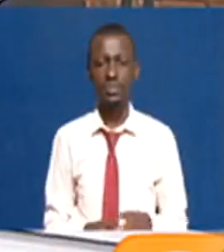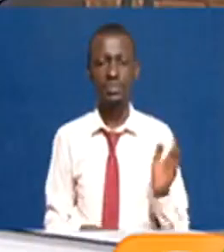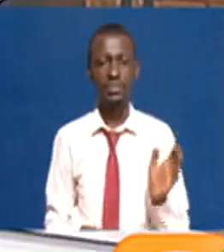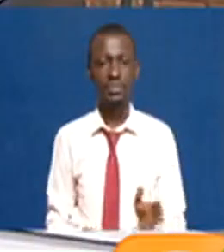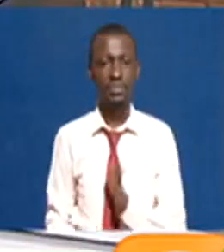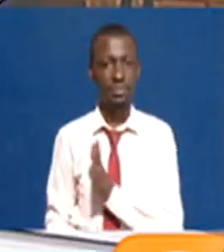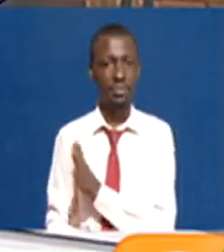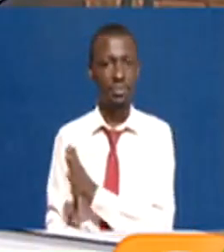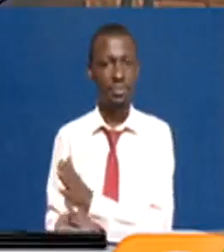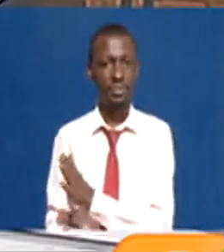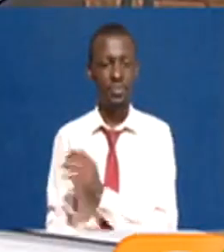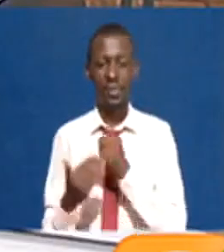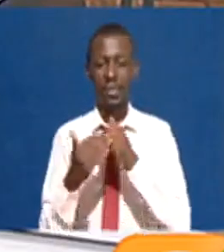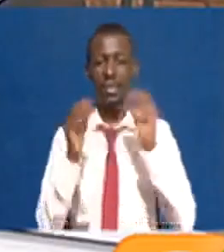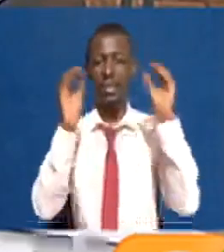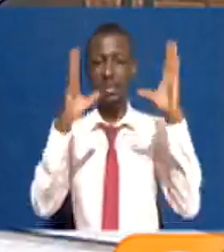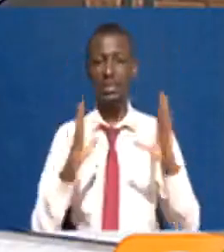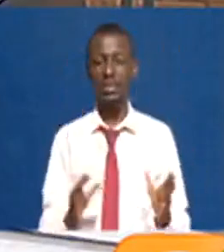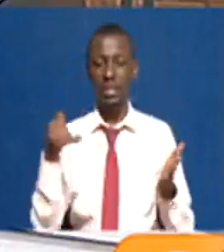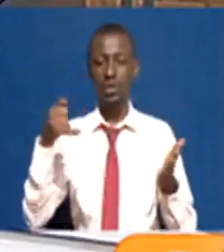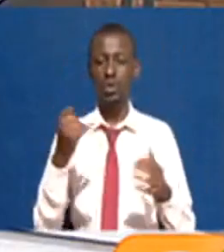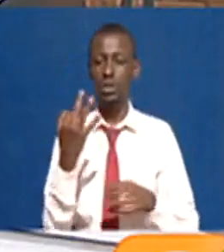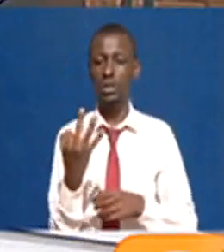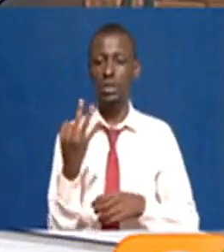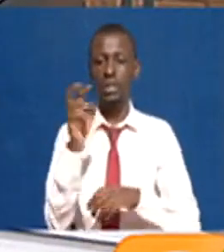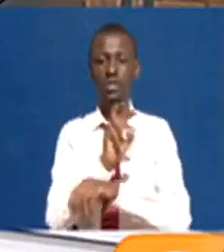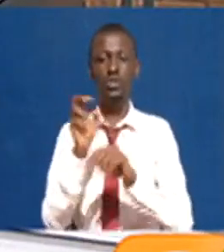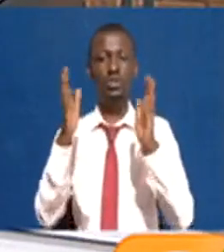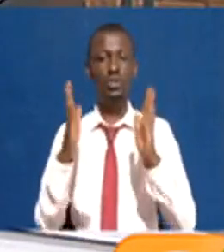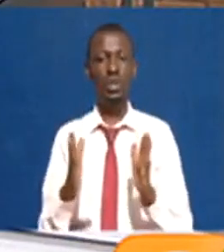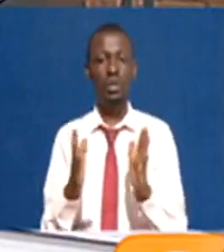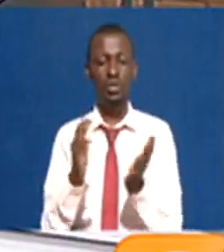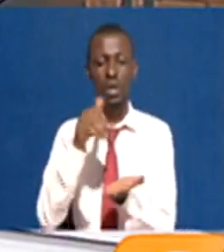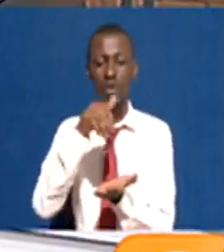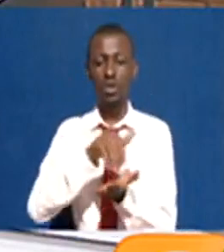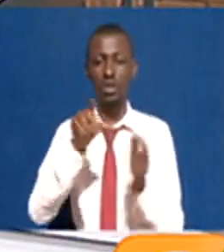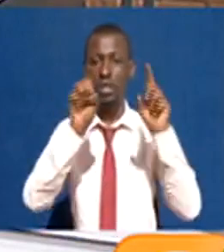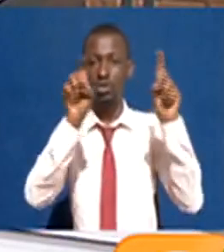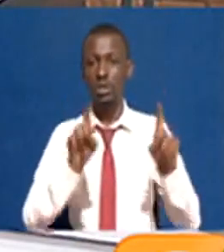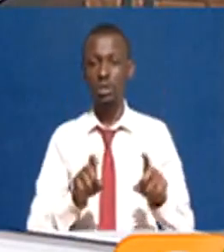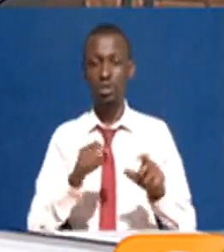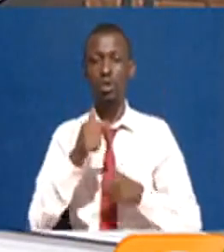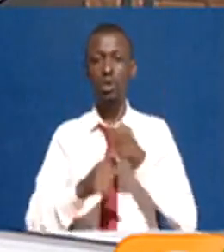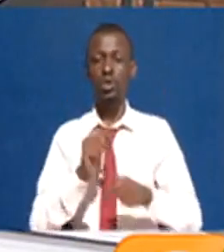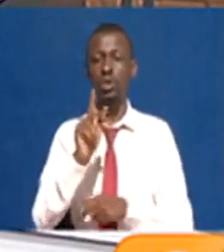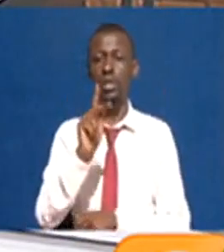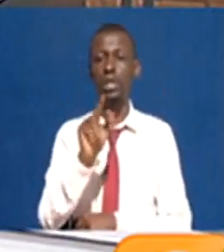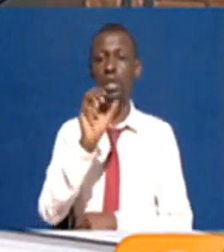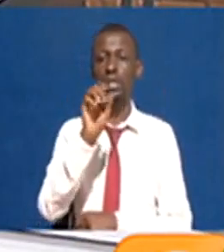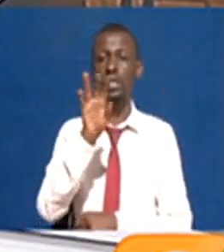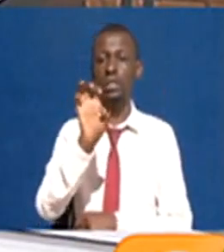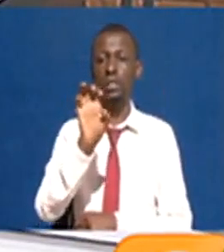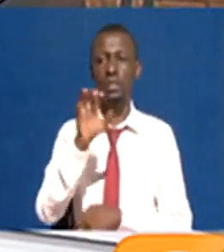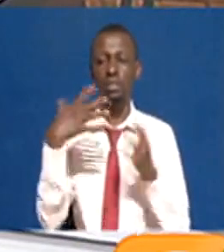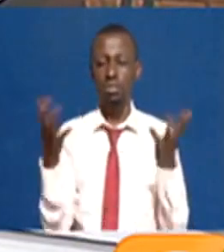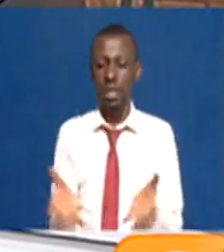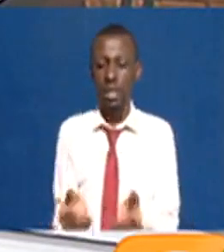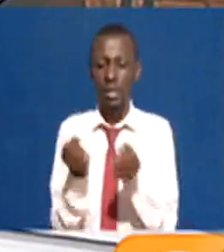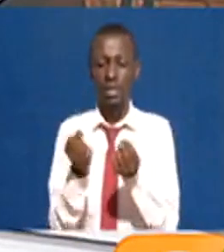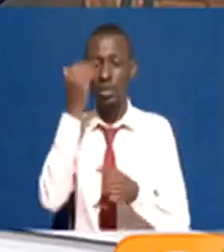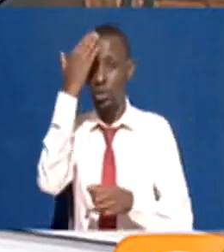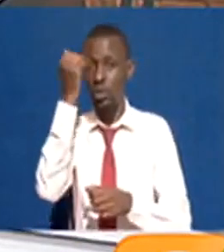Na mbali na hao ni kwamba walimu tisa wakiwemo wasimamizi watatu wa vituo vya mtihani unaoendelea wa kcse wamekamatwa kwa madai ya